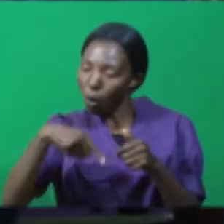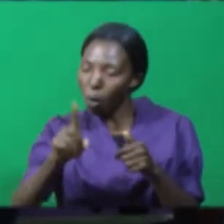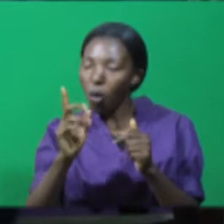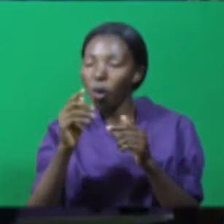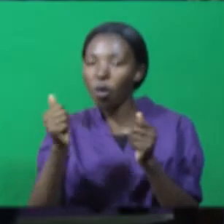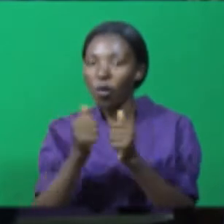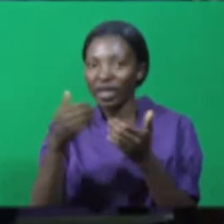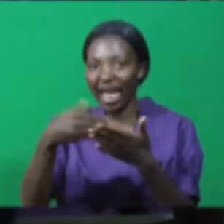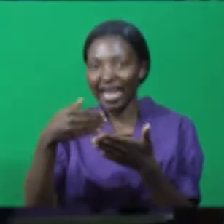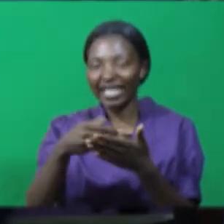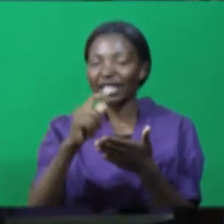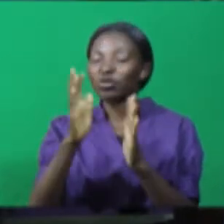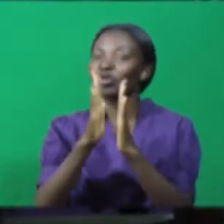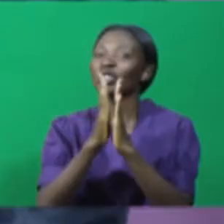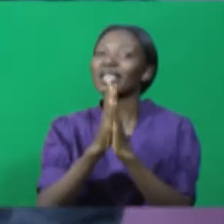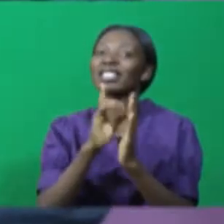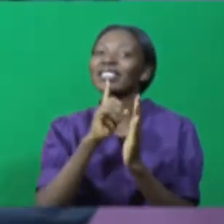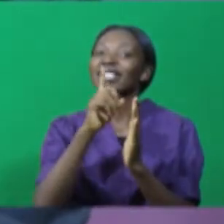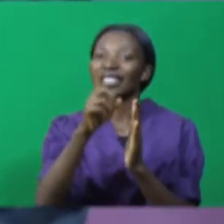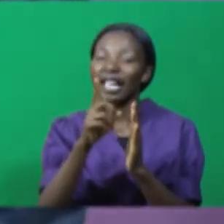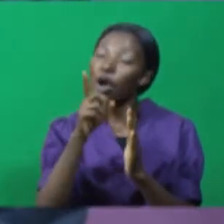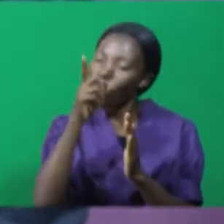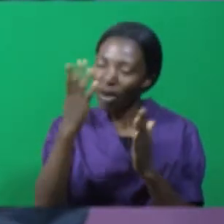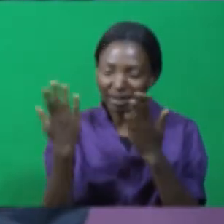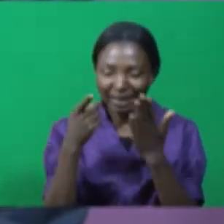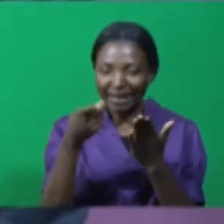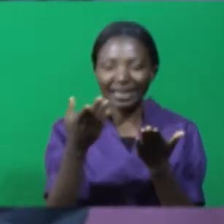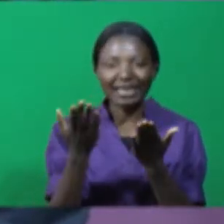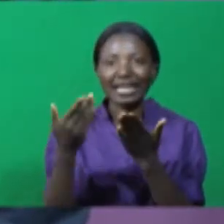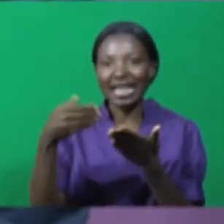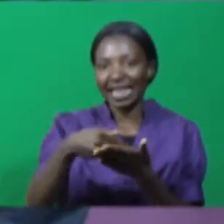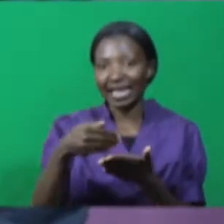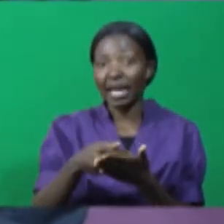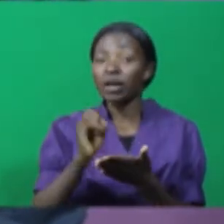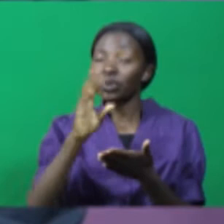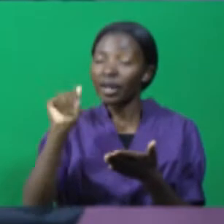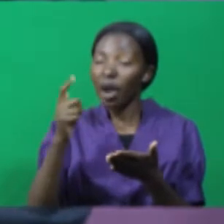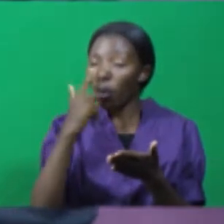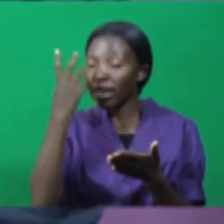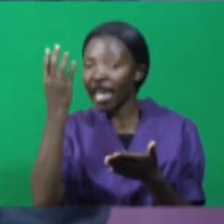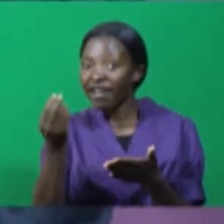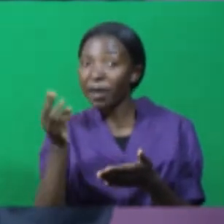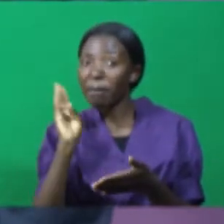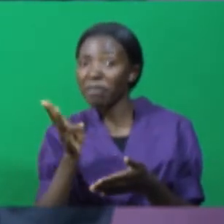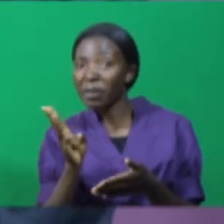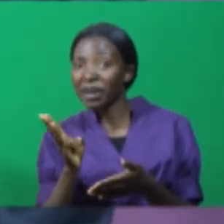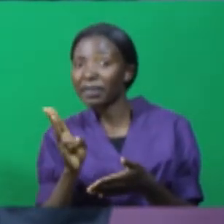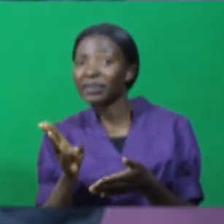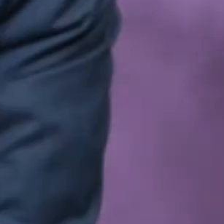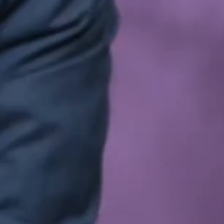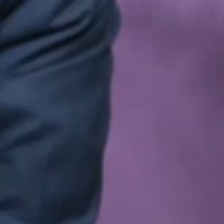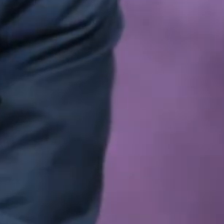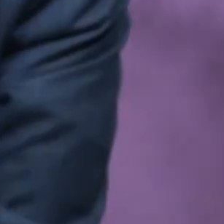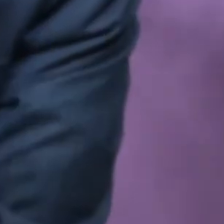tsamba yasvika kwatiri. Mirai. Vateereri. Nyaya dzisiri dzenyu mhanya inadzo kumuridzi. Amen. Haikonai kuramba muchichengeta nyaya